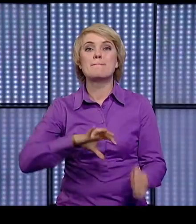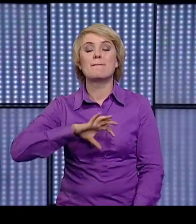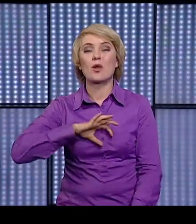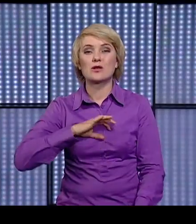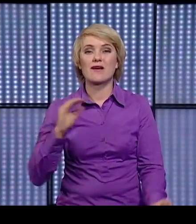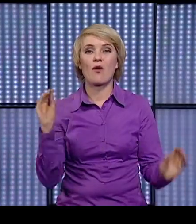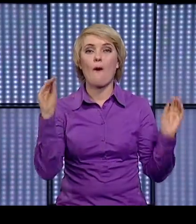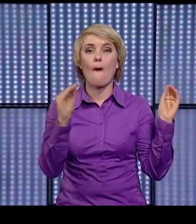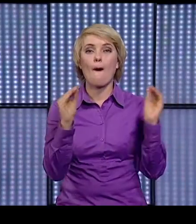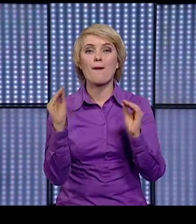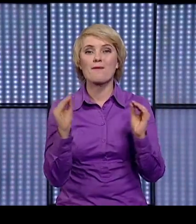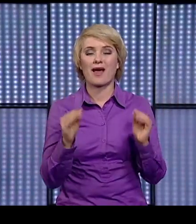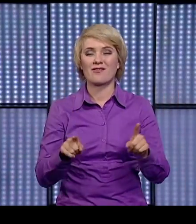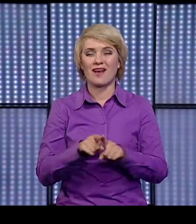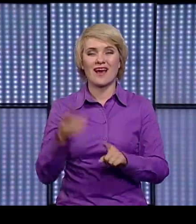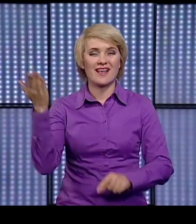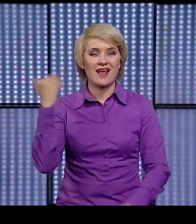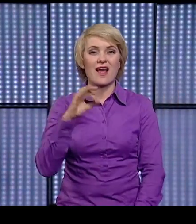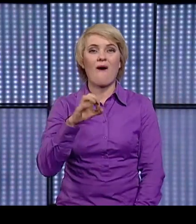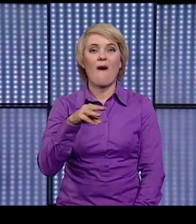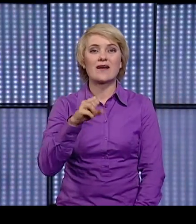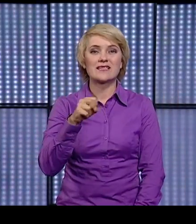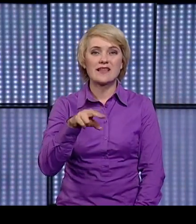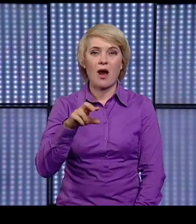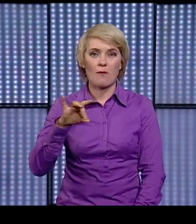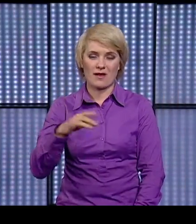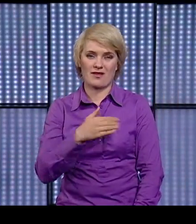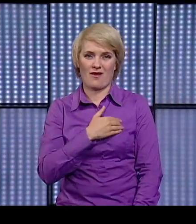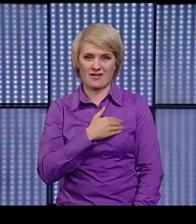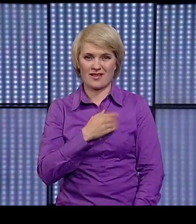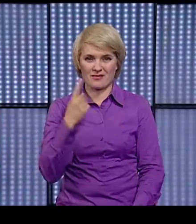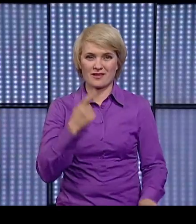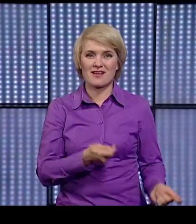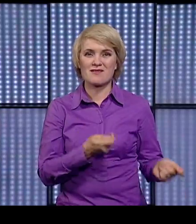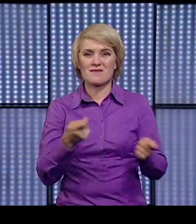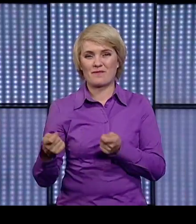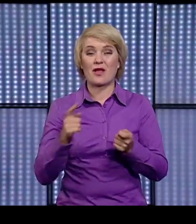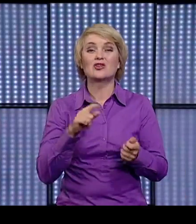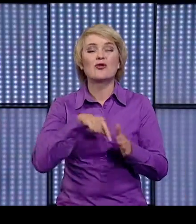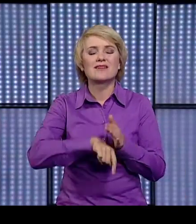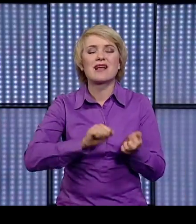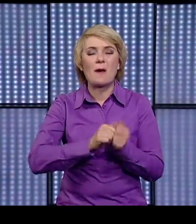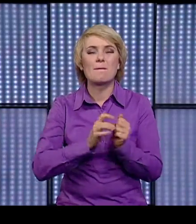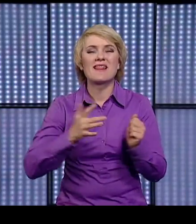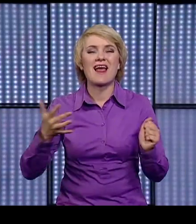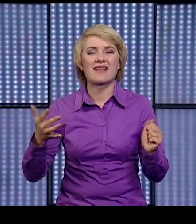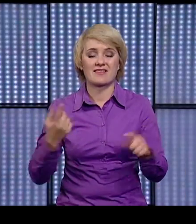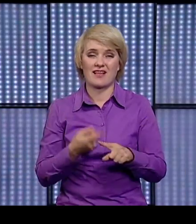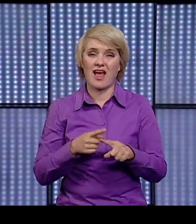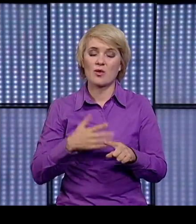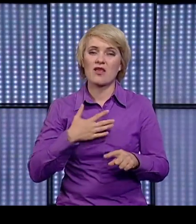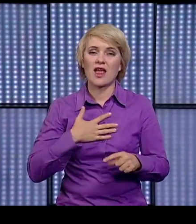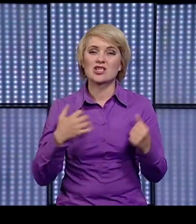привезти, помните? Ему не удалось. Так что нам удалось немножко. А бриллианты – это наши спортсмены, воспитанные